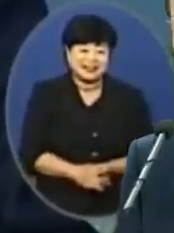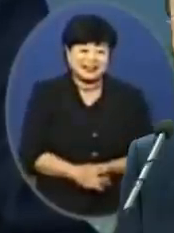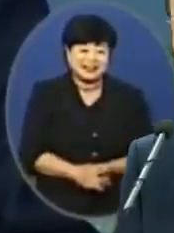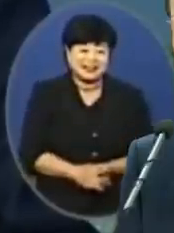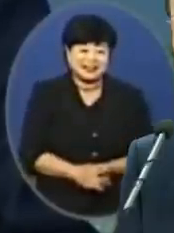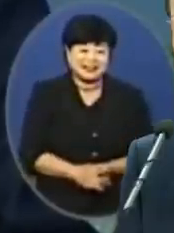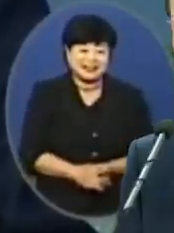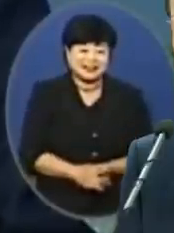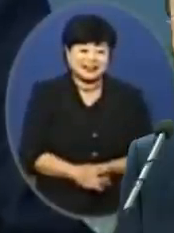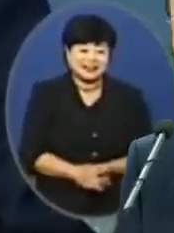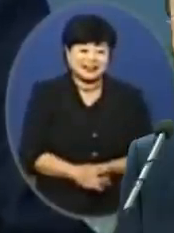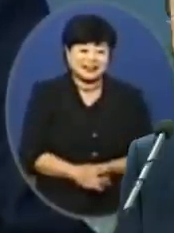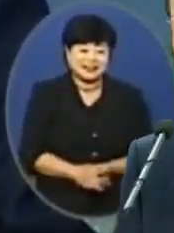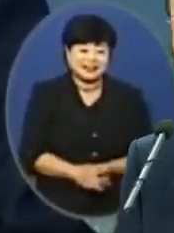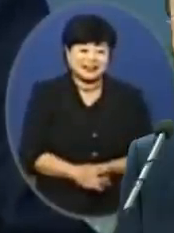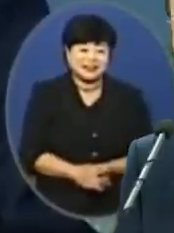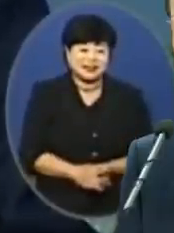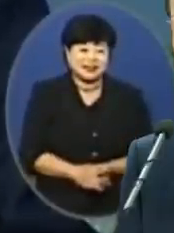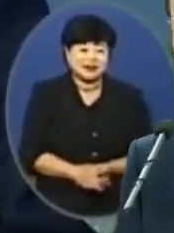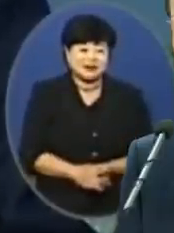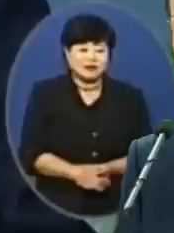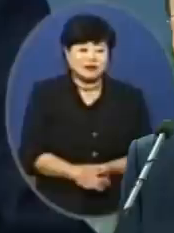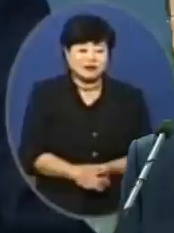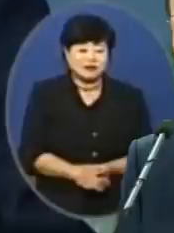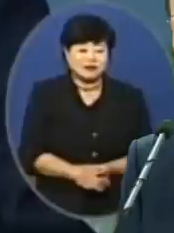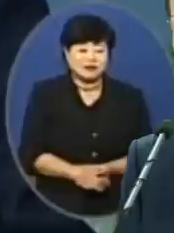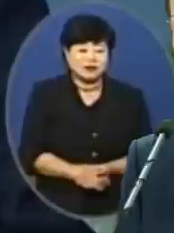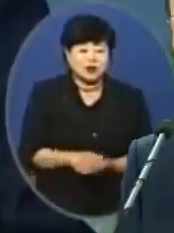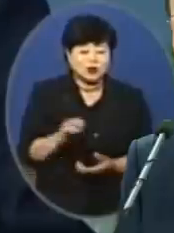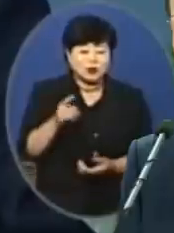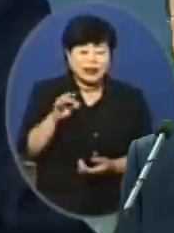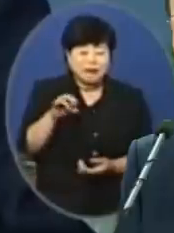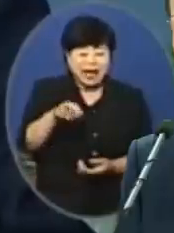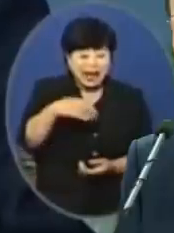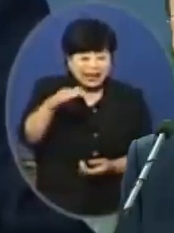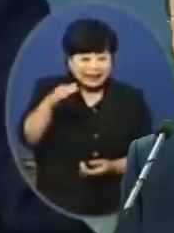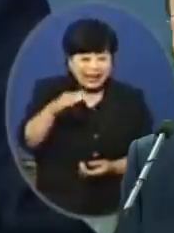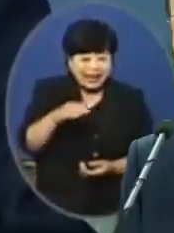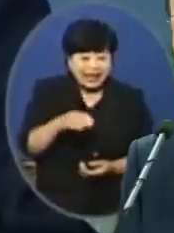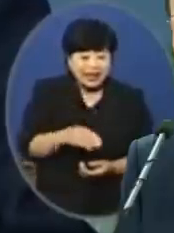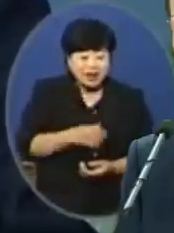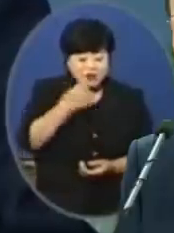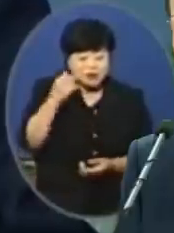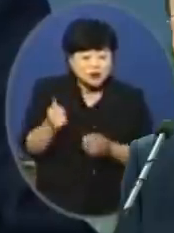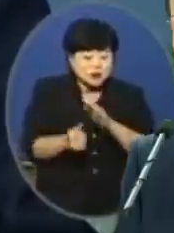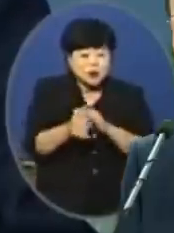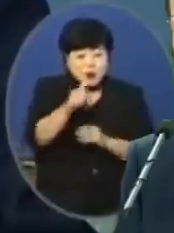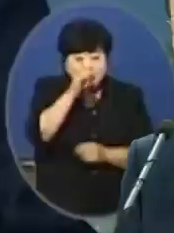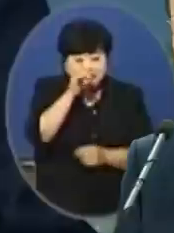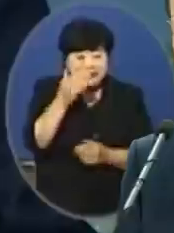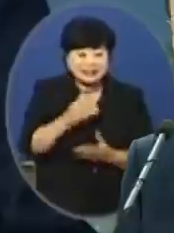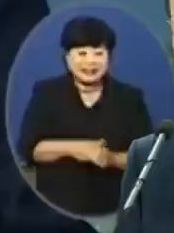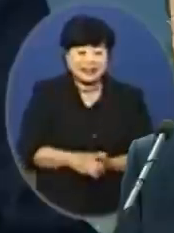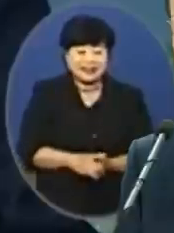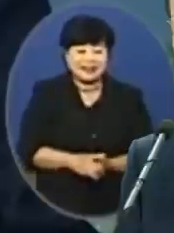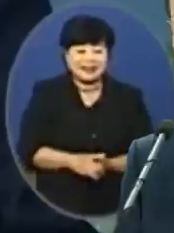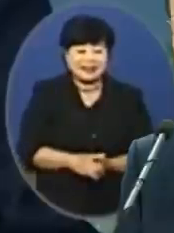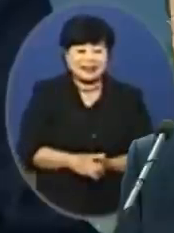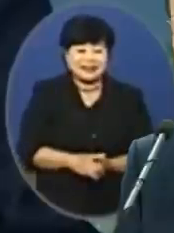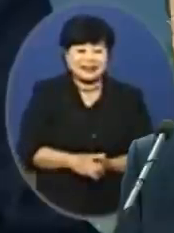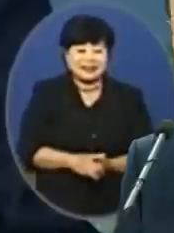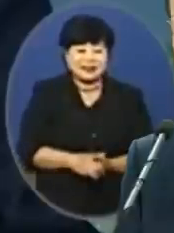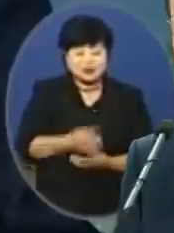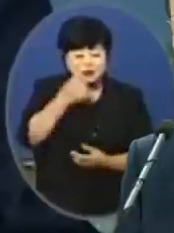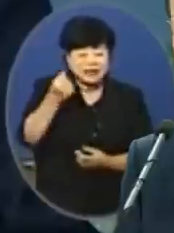그렇지 않으면 동남아에 가겠다, 꿈을 꾸게 되죠. 소원이 있어야 꿈을 꾸게 되면